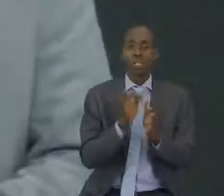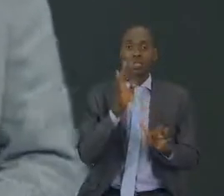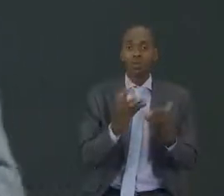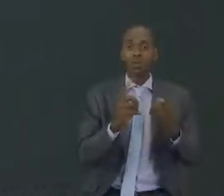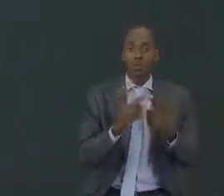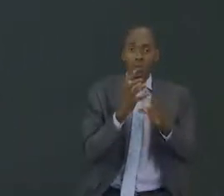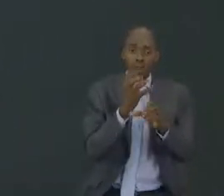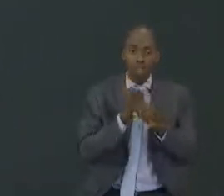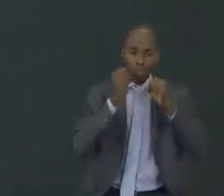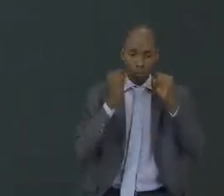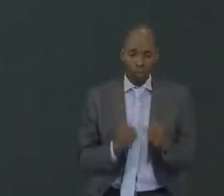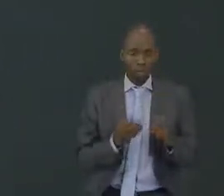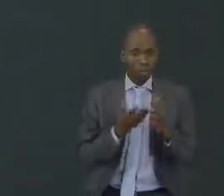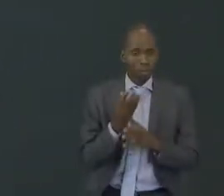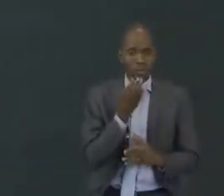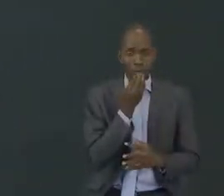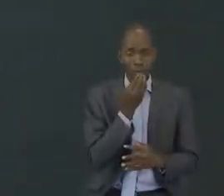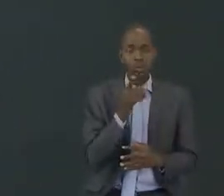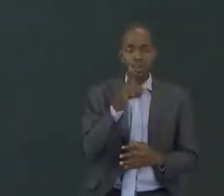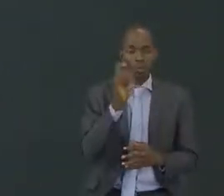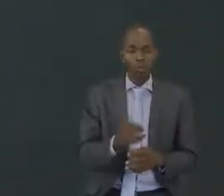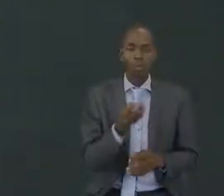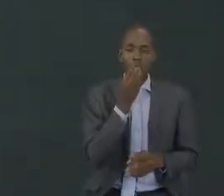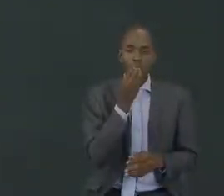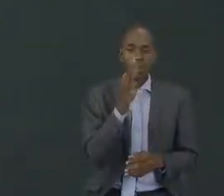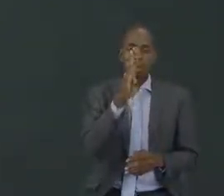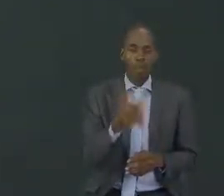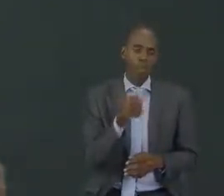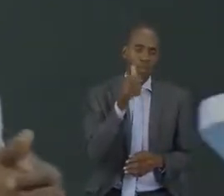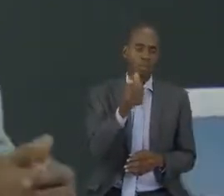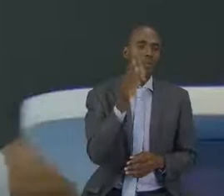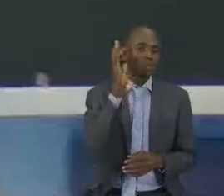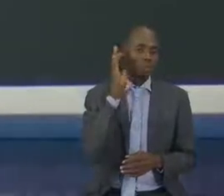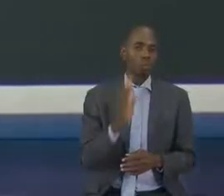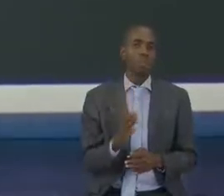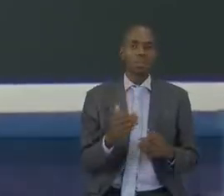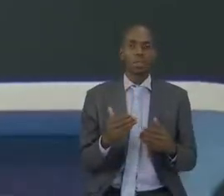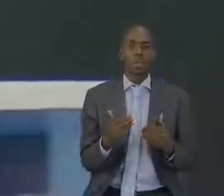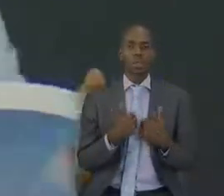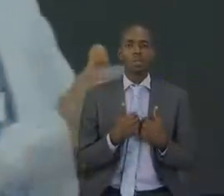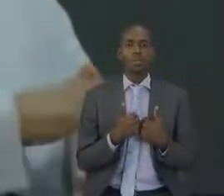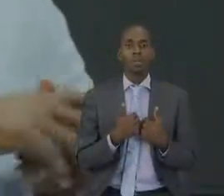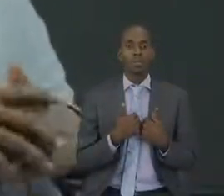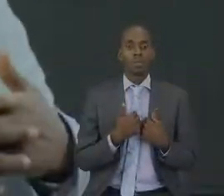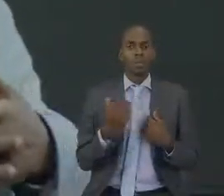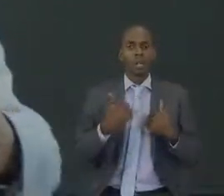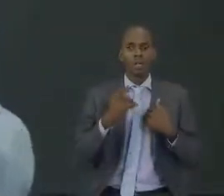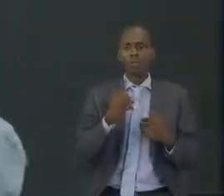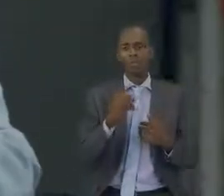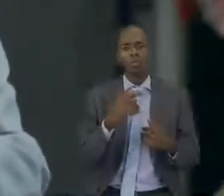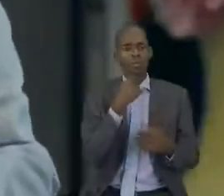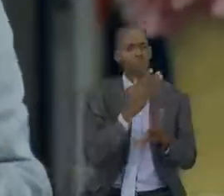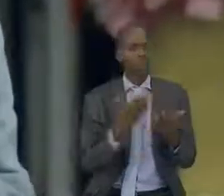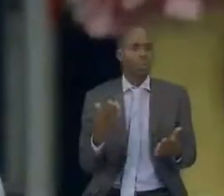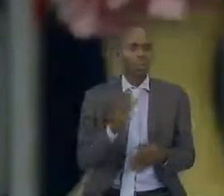le repas toi-même, tu dois manger. Est-ce que tu as jamais dit à quelqu'un, je ne peux pas dormir, dors pour